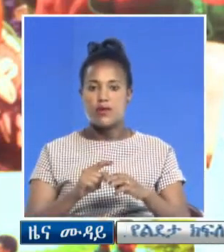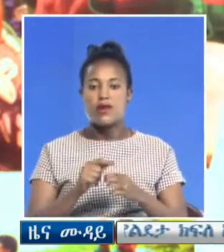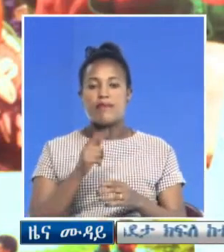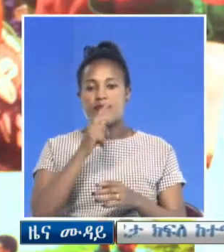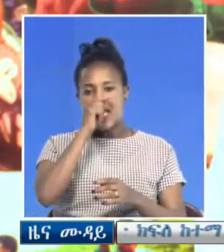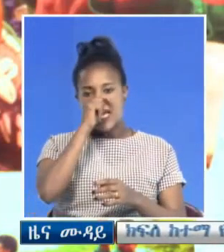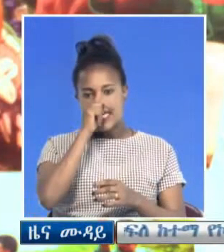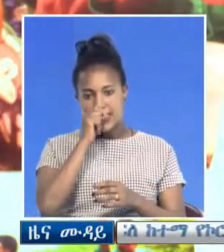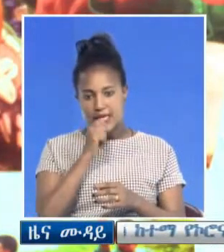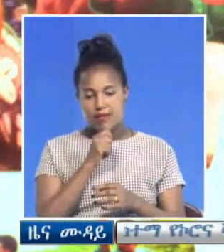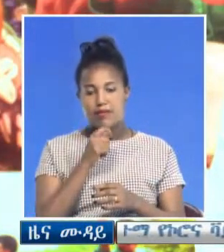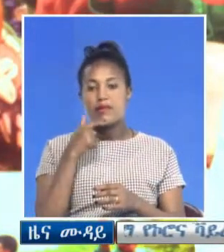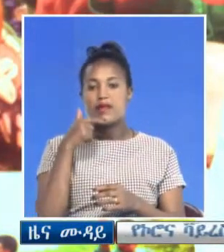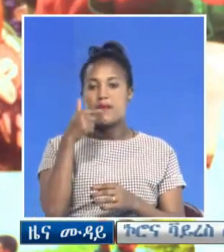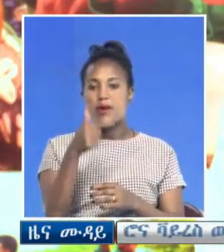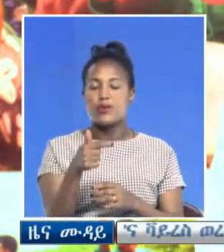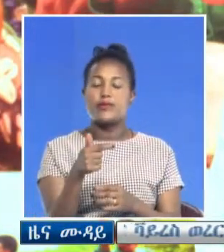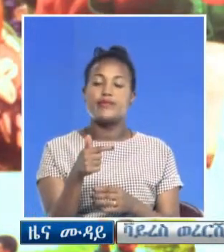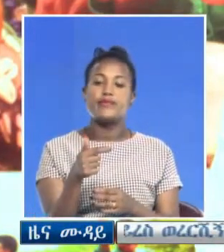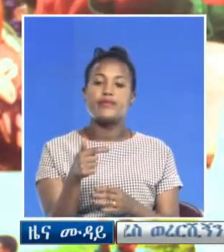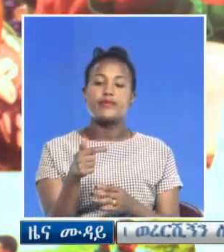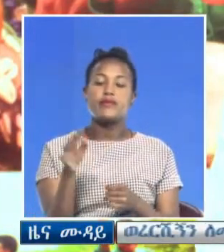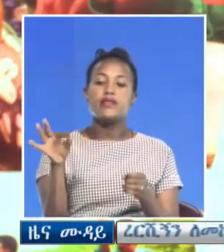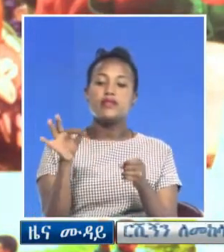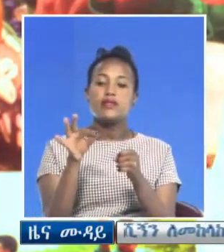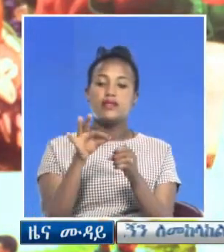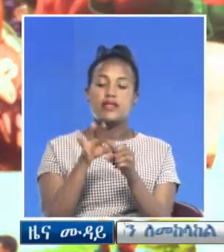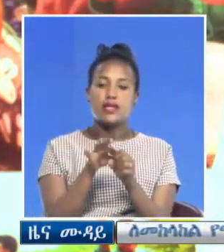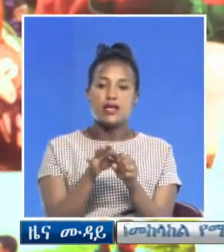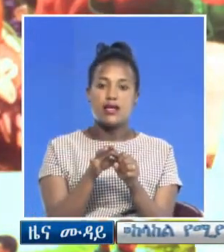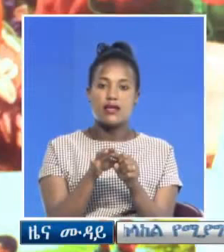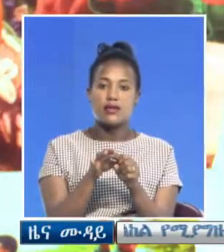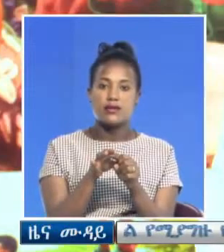ታግሰን በተባሉት የችግኝ ተከላ